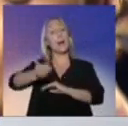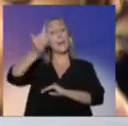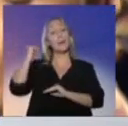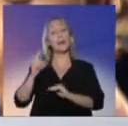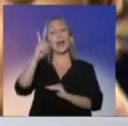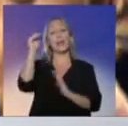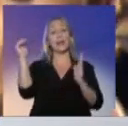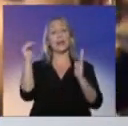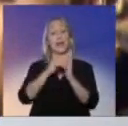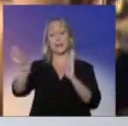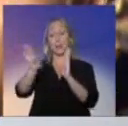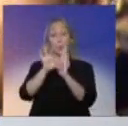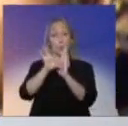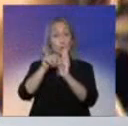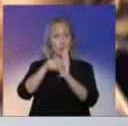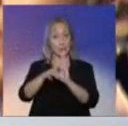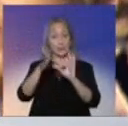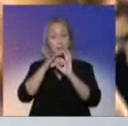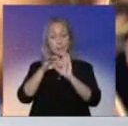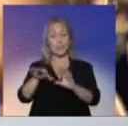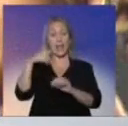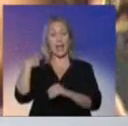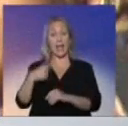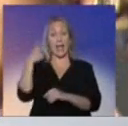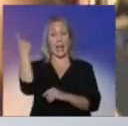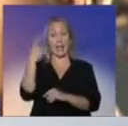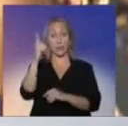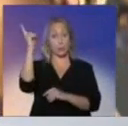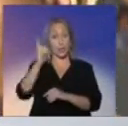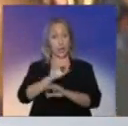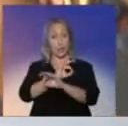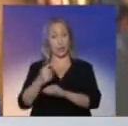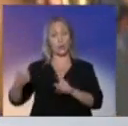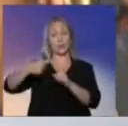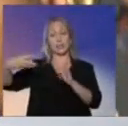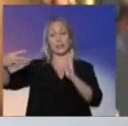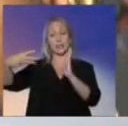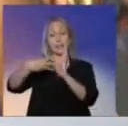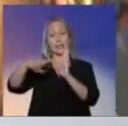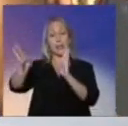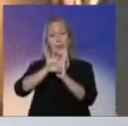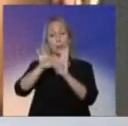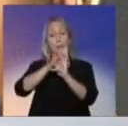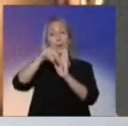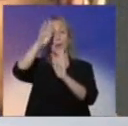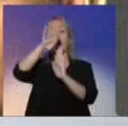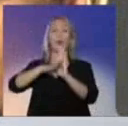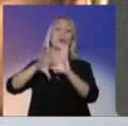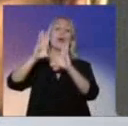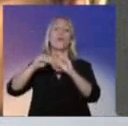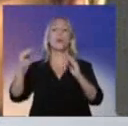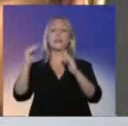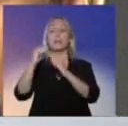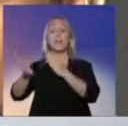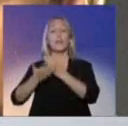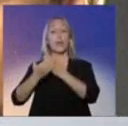10.000 προσλήψεις. Θα πραγματοποιηθούν όλες στο ακέραιο, όπως και οι 3.000 προσλήψεις στο πρόγραμμα βοήθεια στο σπίτι. Και